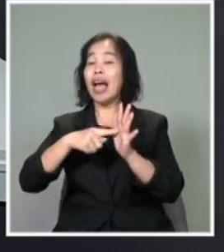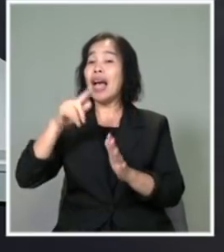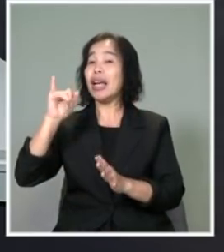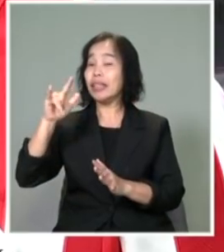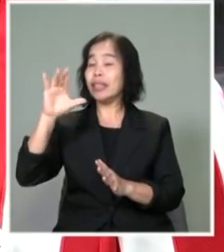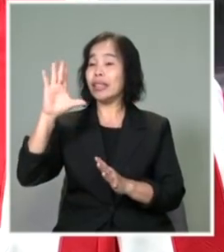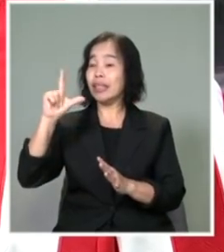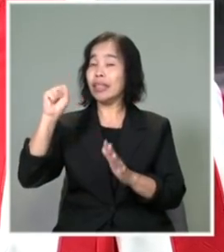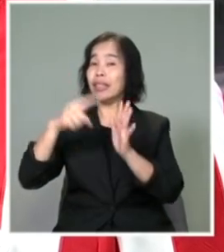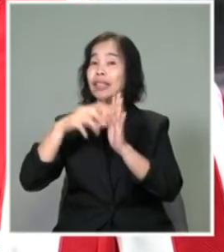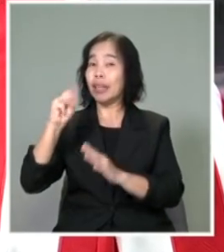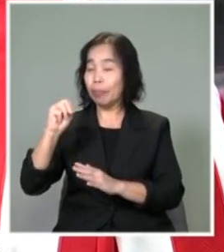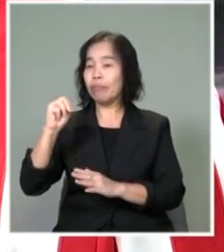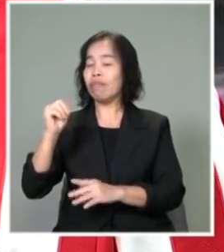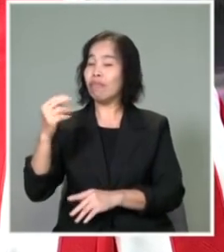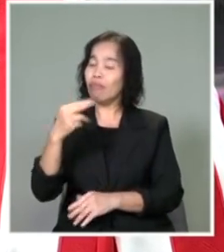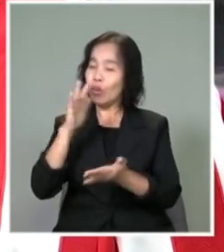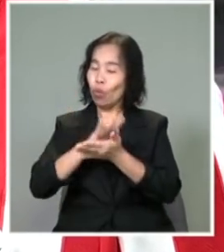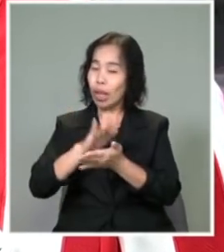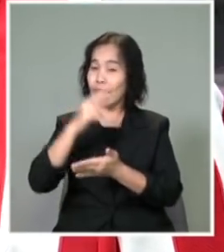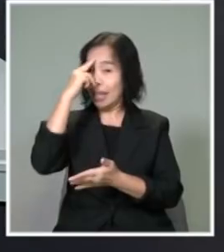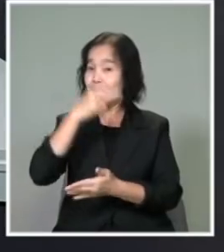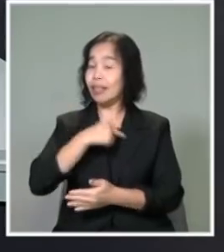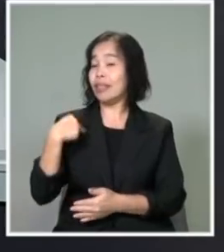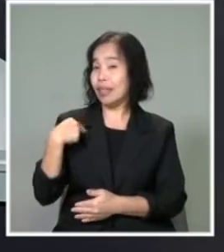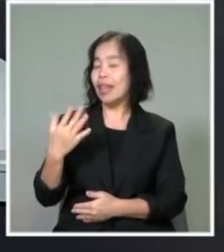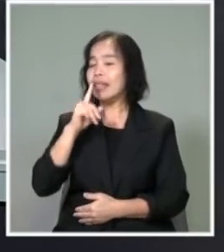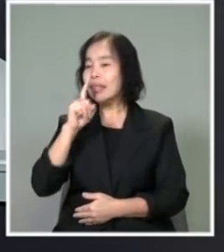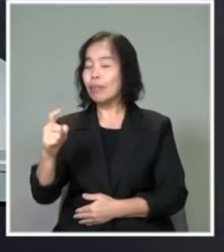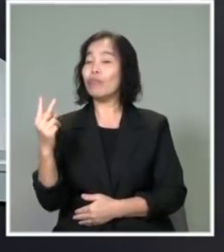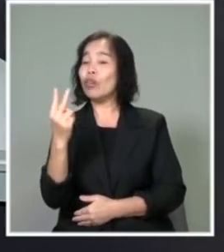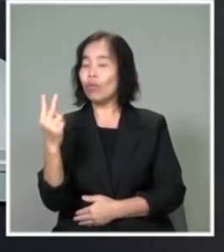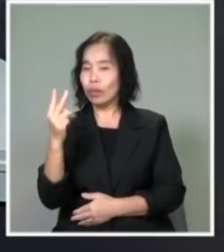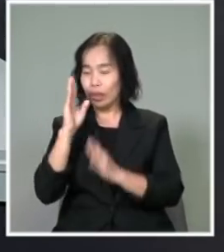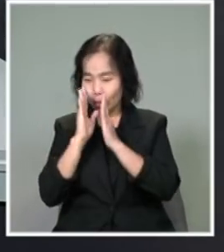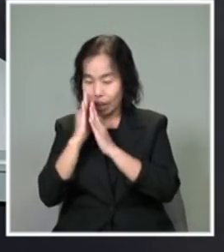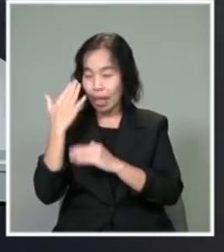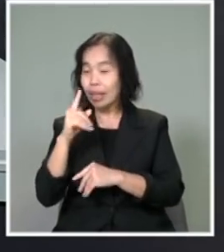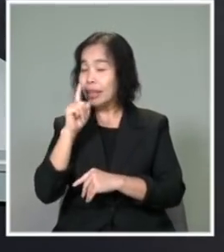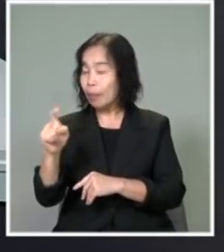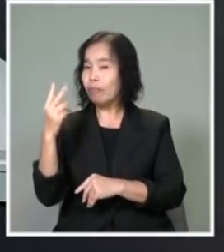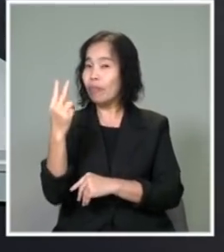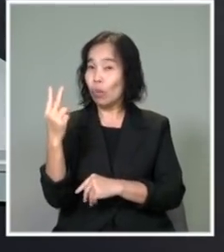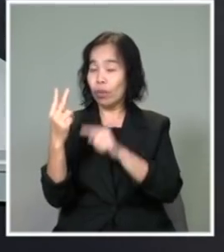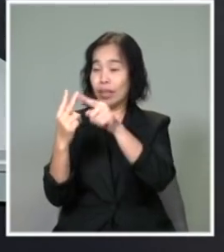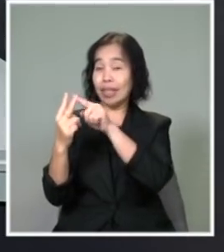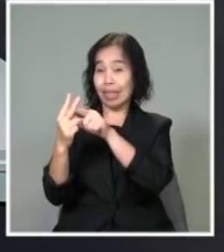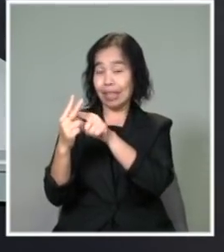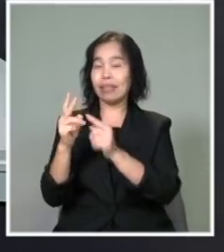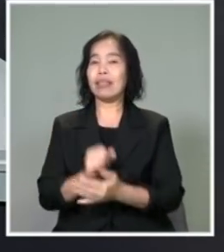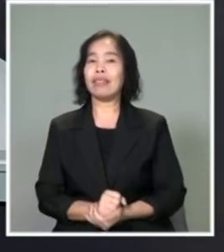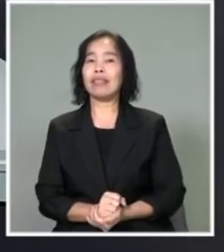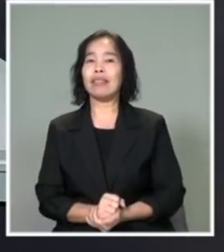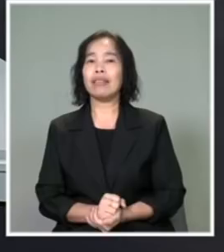ครับชยานนท์หวังนุรักษ์นะครับแล้วก็สุพนัทวงสุวรรณนะครับเดี๋ยวคุยกับสวัสดีครับคุยกับชยานนท์ก่อนนะครับปีนี้อัสสัมม